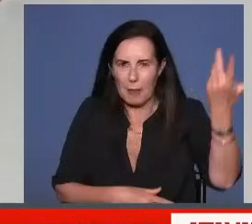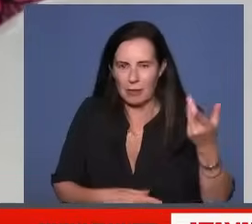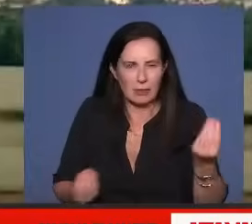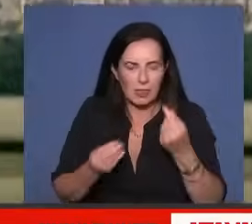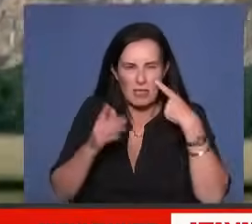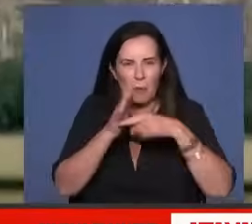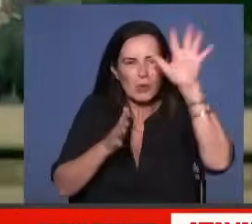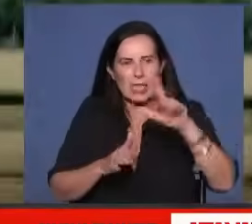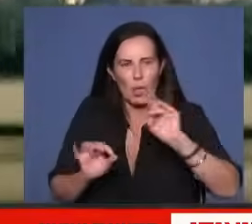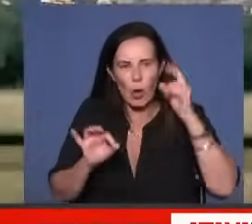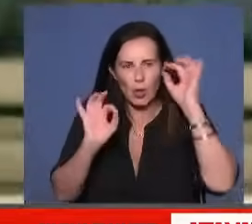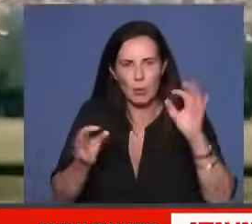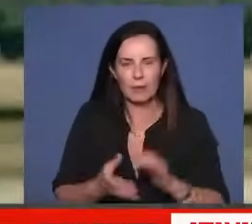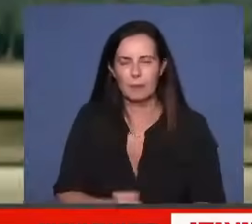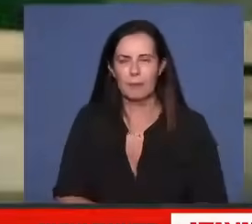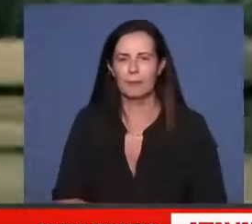יודע.